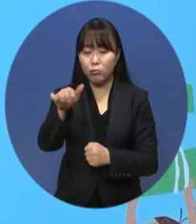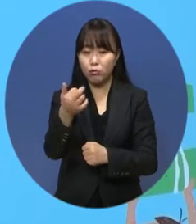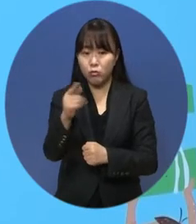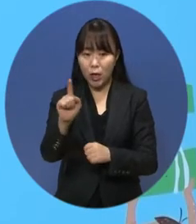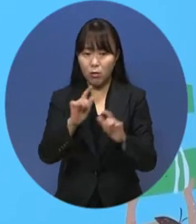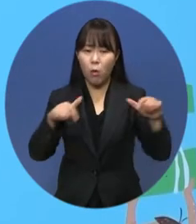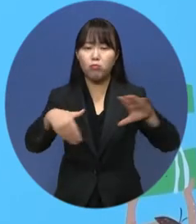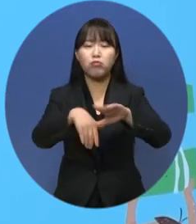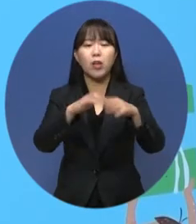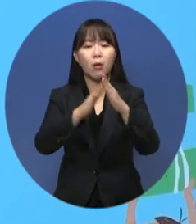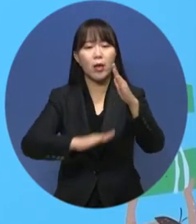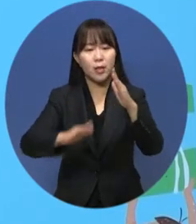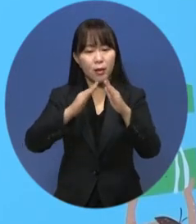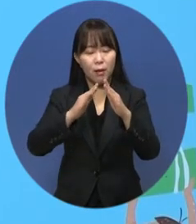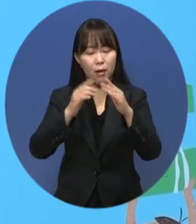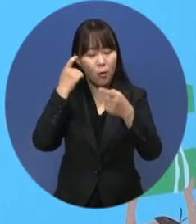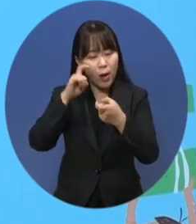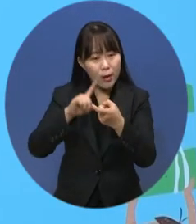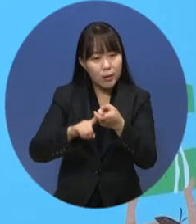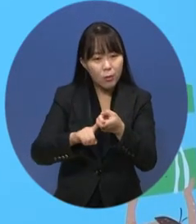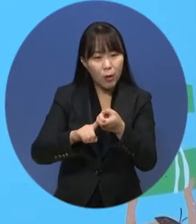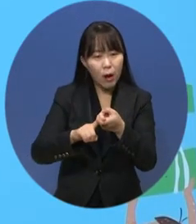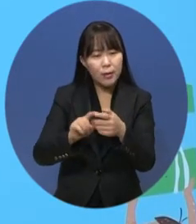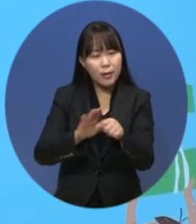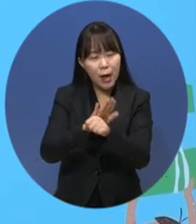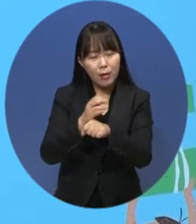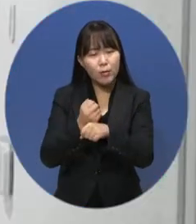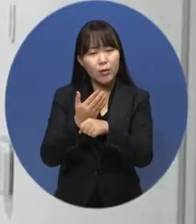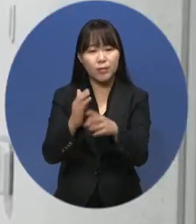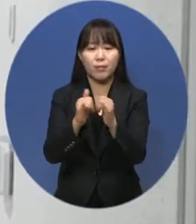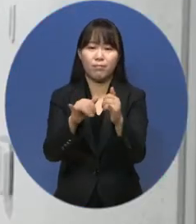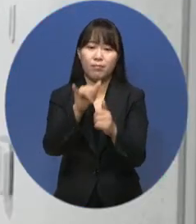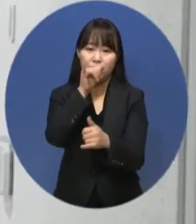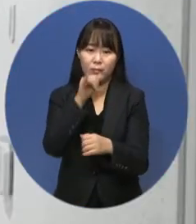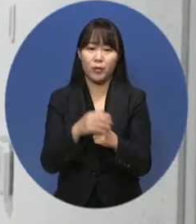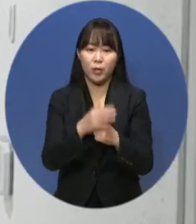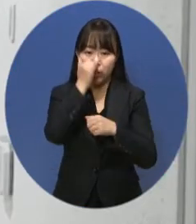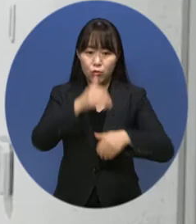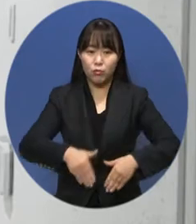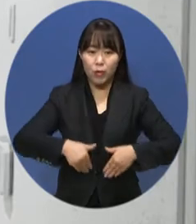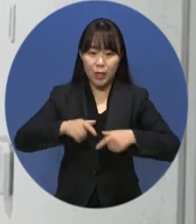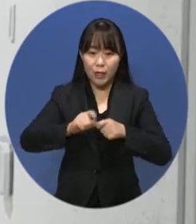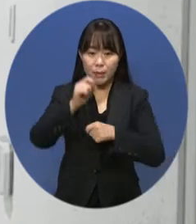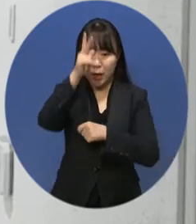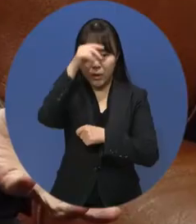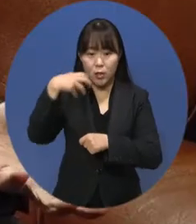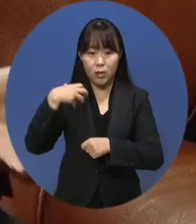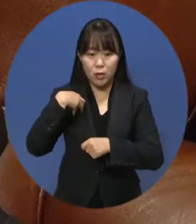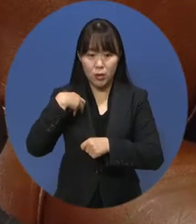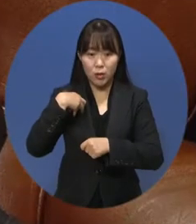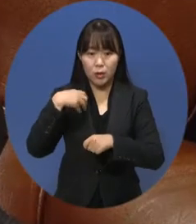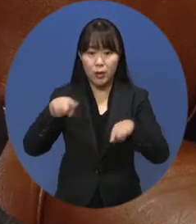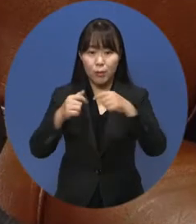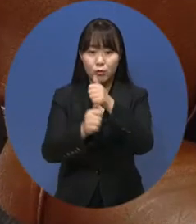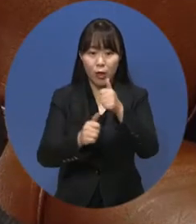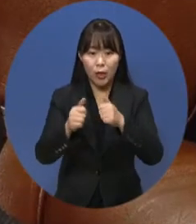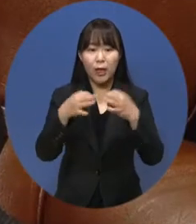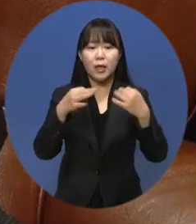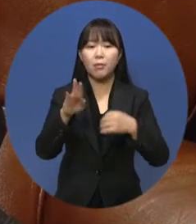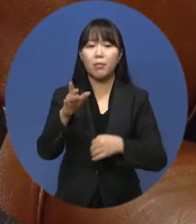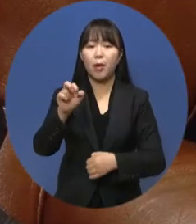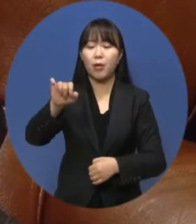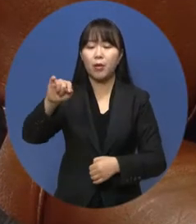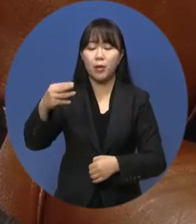지속적인 관심과 애정을 갖는 주인공이 있습니다 충남지방경찰청 외사 자문료 위해 김명길 회장은